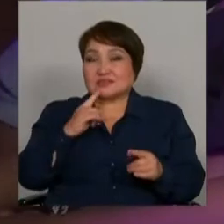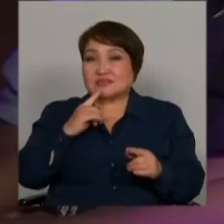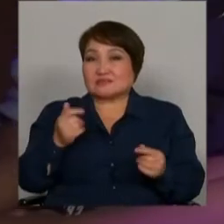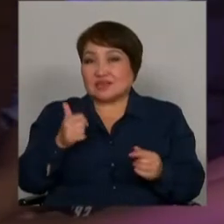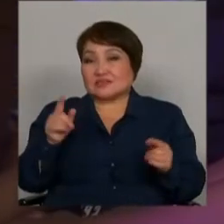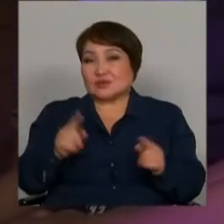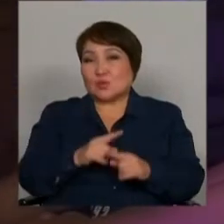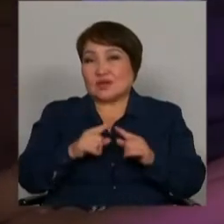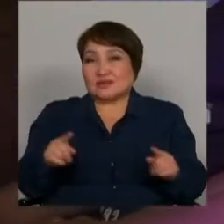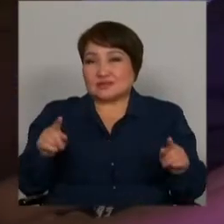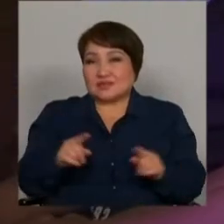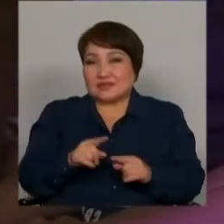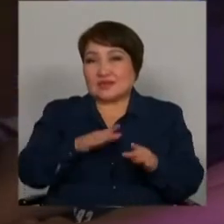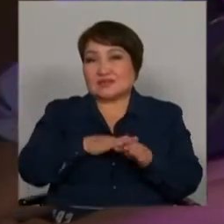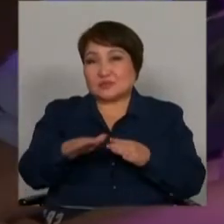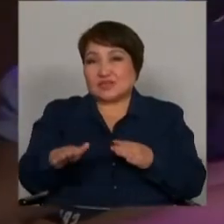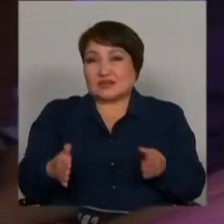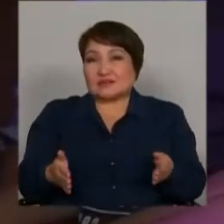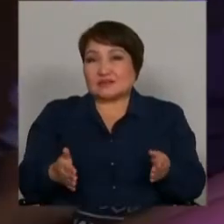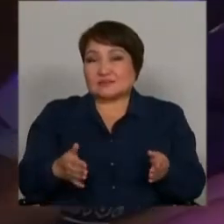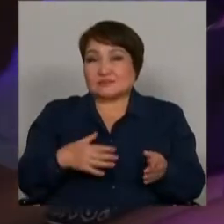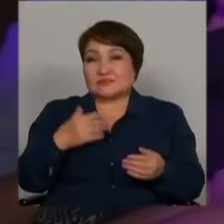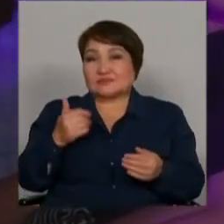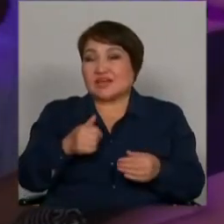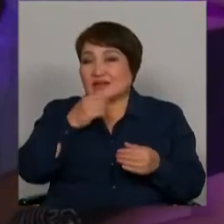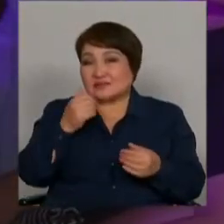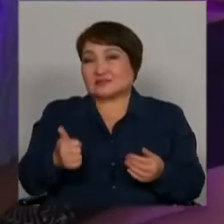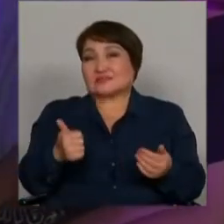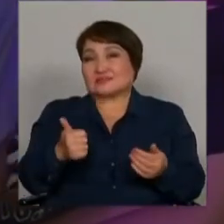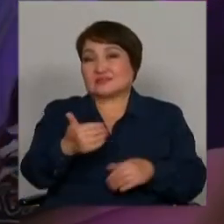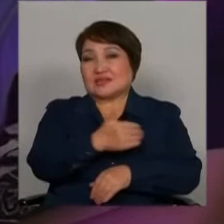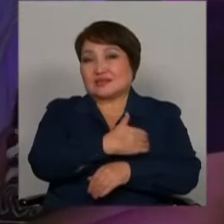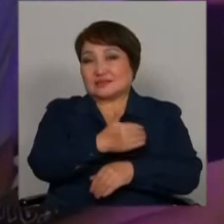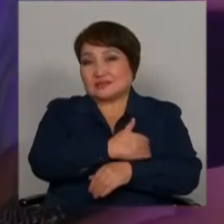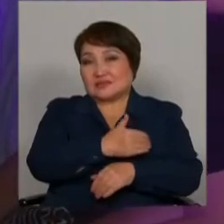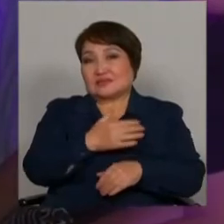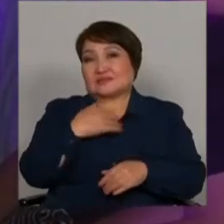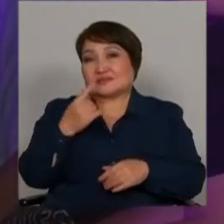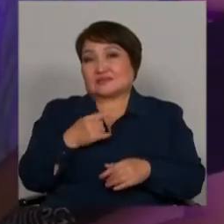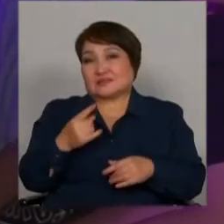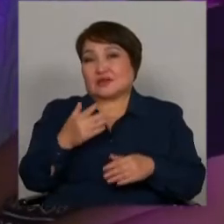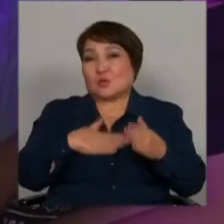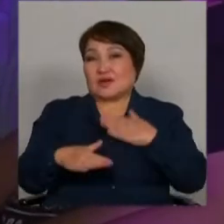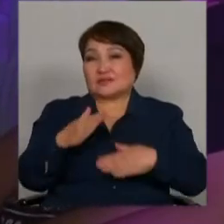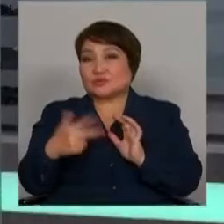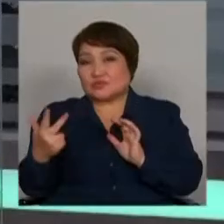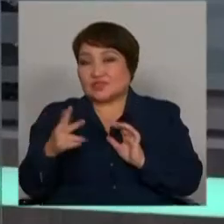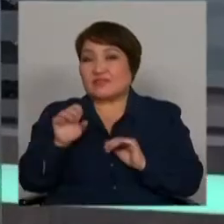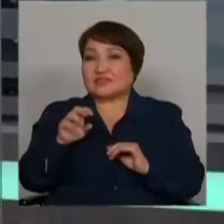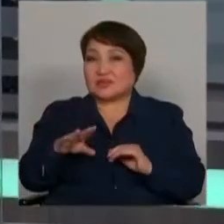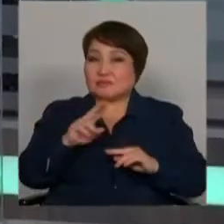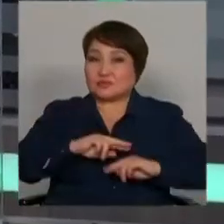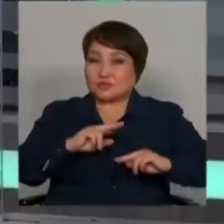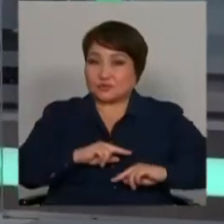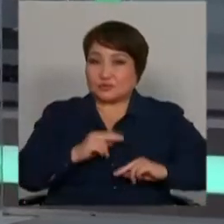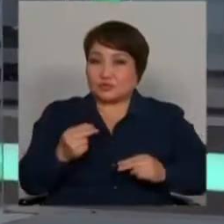жақсы өлеңдер, музыка. Жақсы тілектес, біз қуанышты келген елдің. Көп елдер келіп жатыр. Бүгін